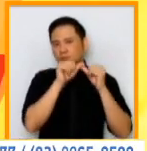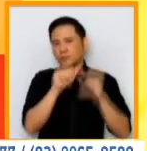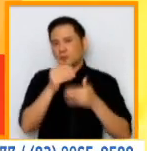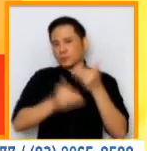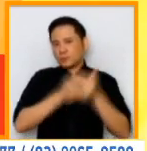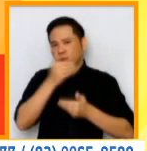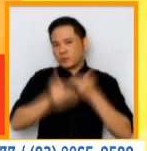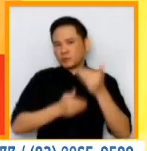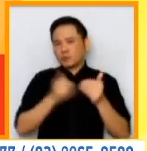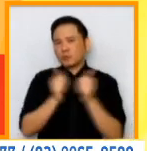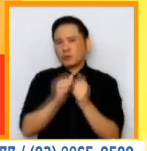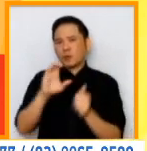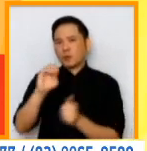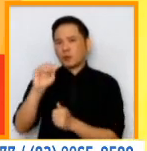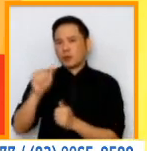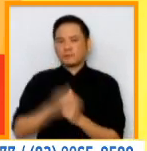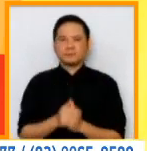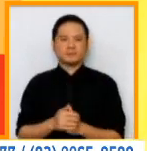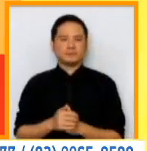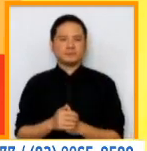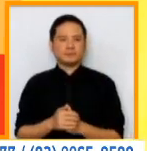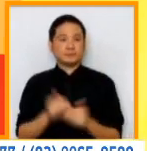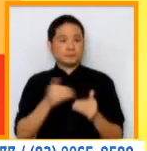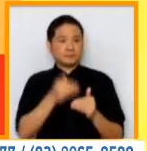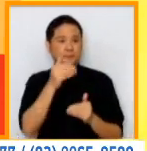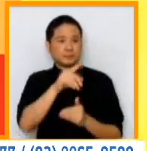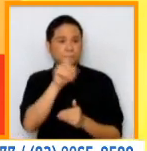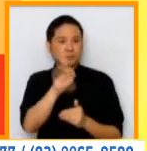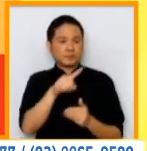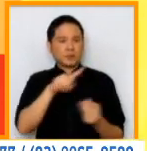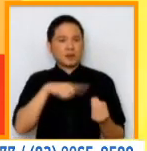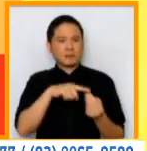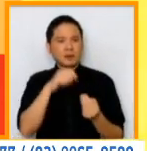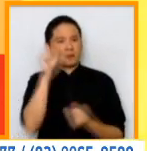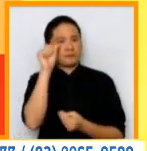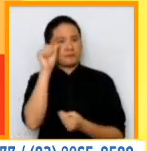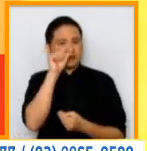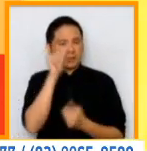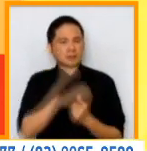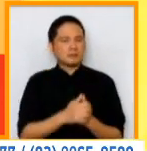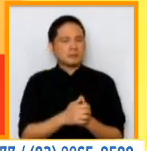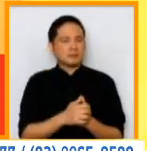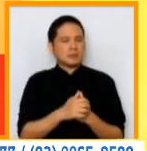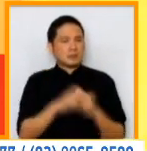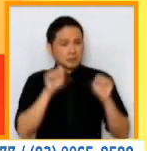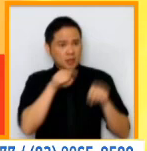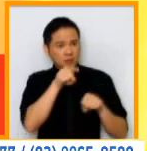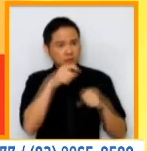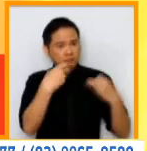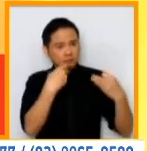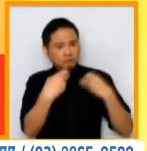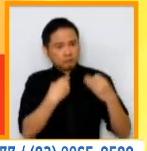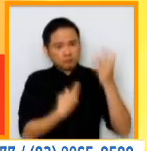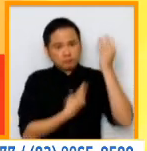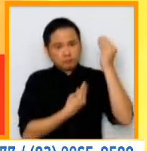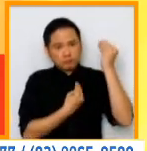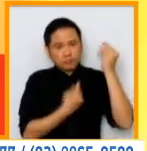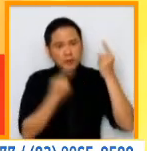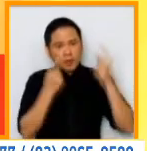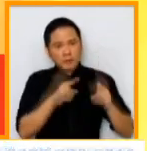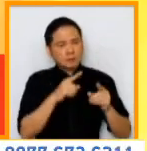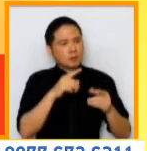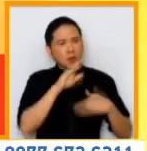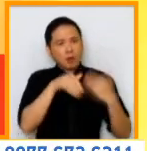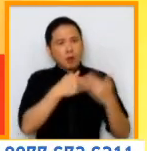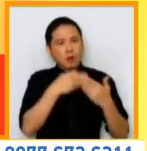ho, maiba naman tayo. Dito ho sa nangyayaring kaguluhan sa Afghanistan. Makikibalita kami, baka meron ho kayong update sa repatriation ng ating mga